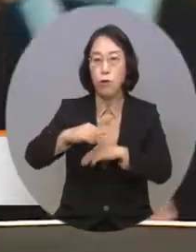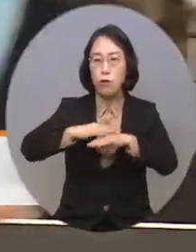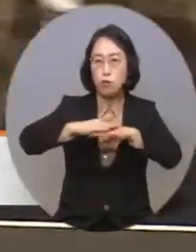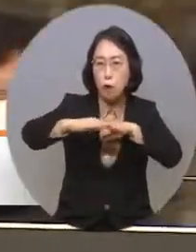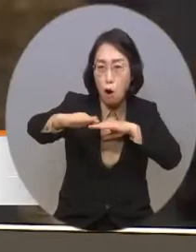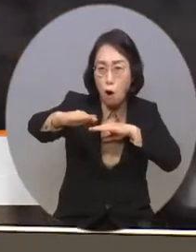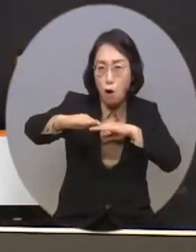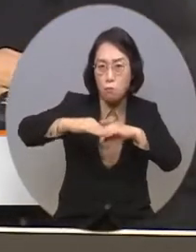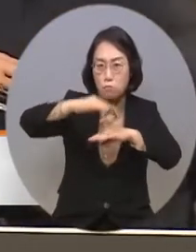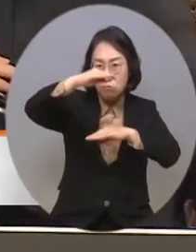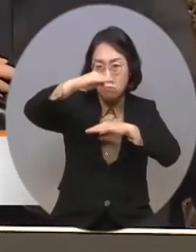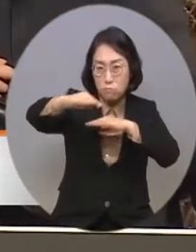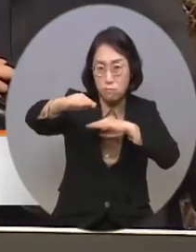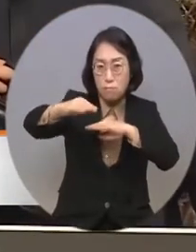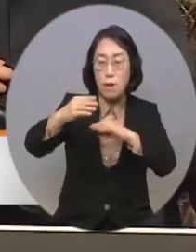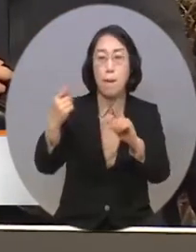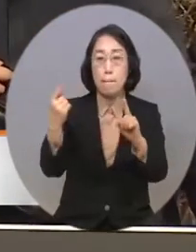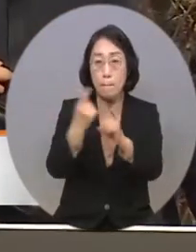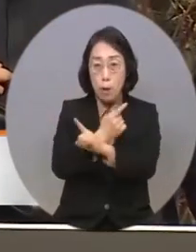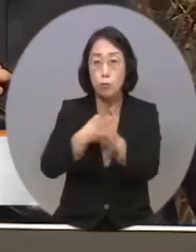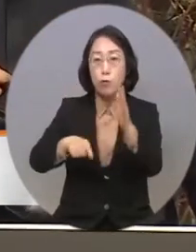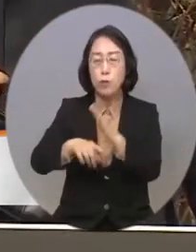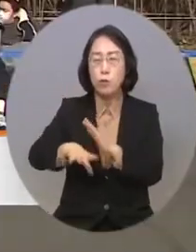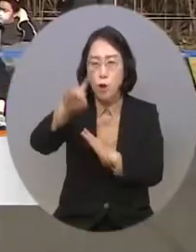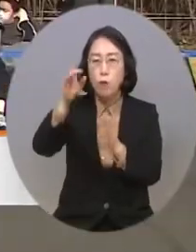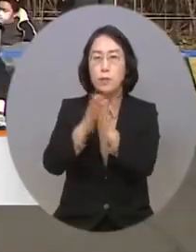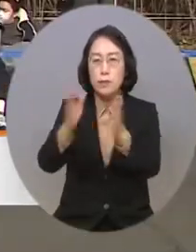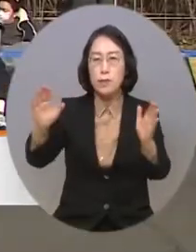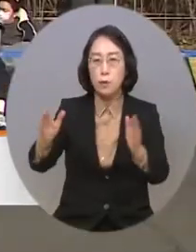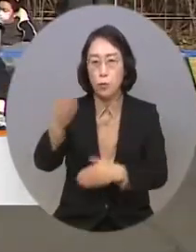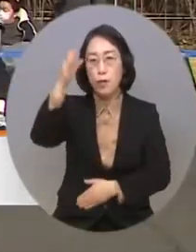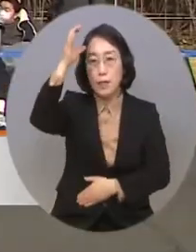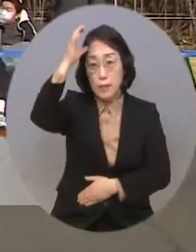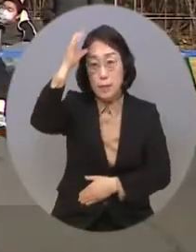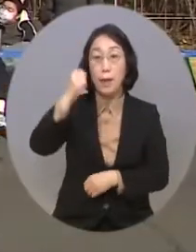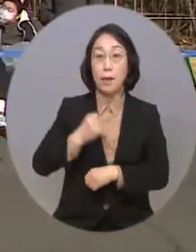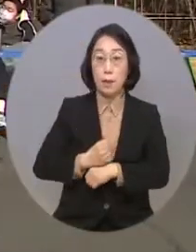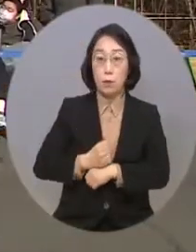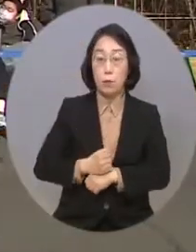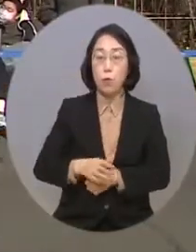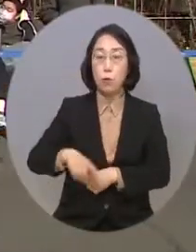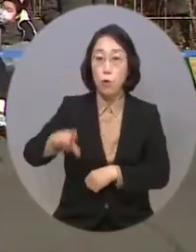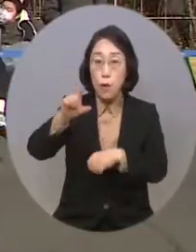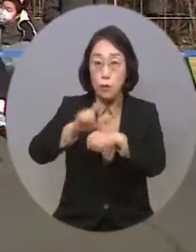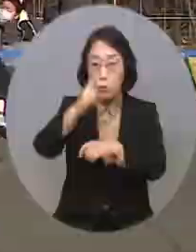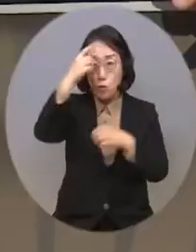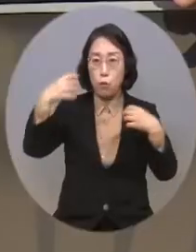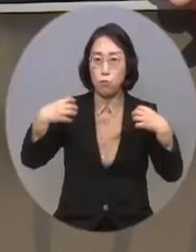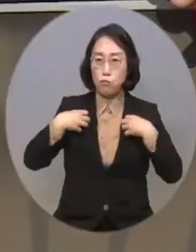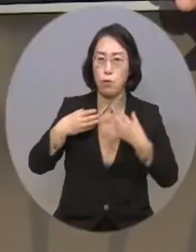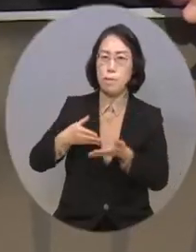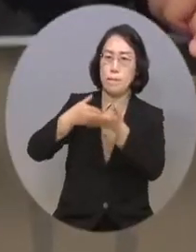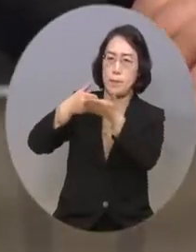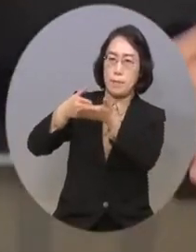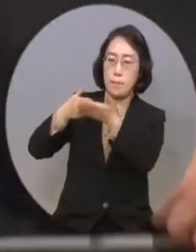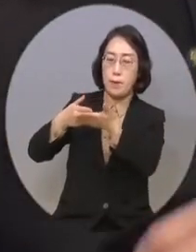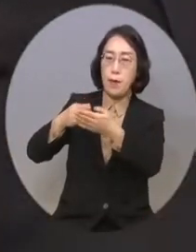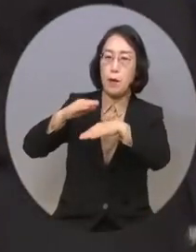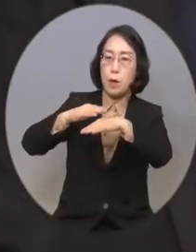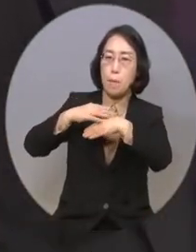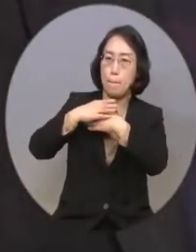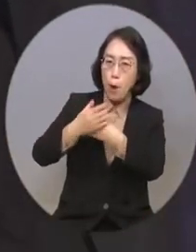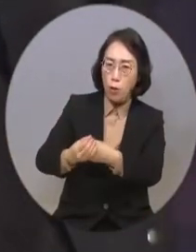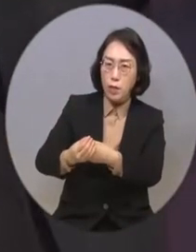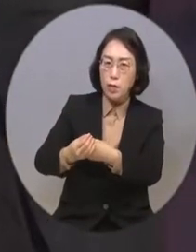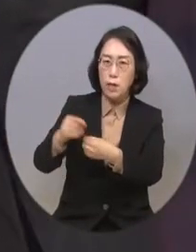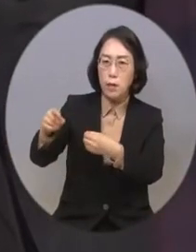1층에 있는 삶을 실현하는 첫 단추가 되길 바란다고 기대를 나타냈고 나아가 정부를 향해 편의 제공 의무 예외